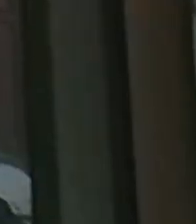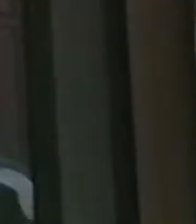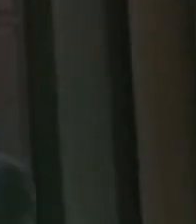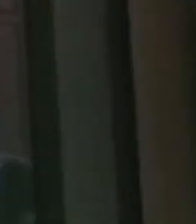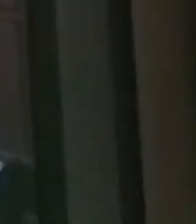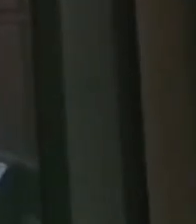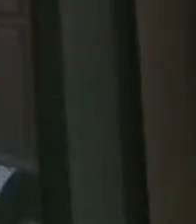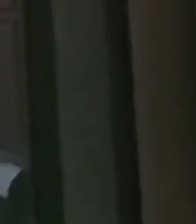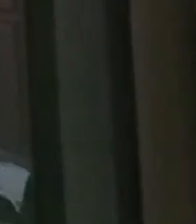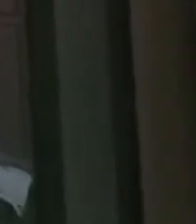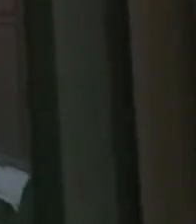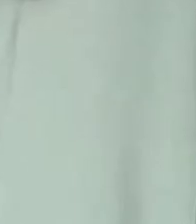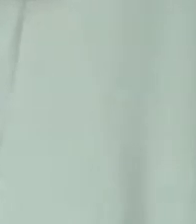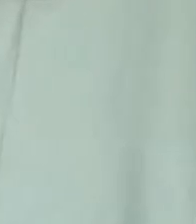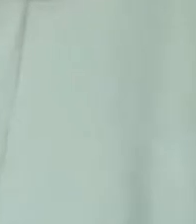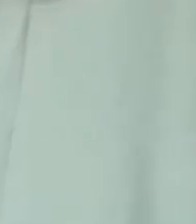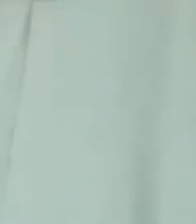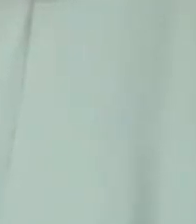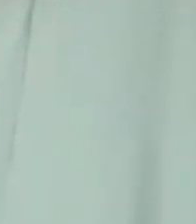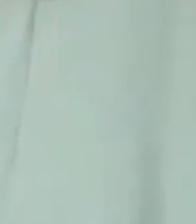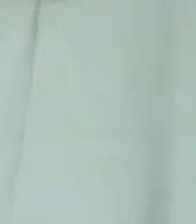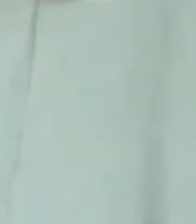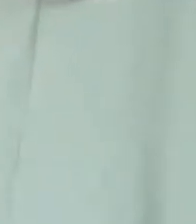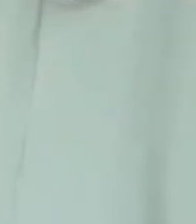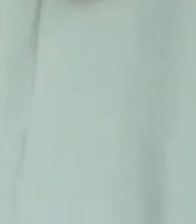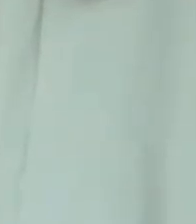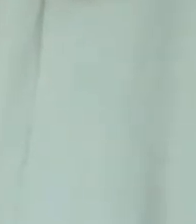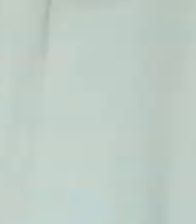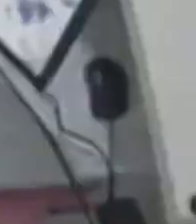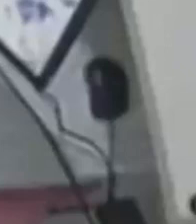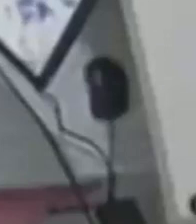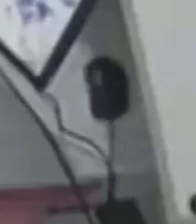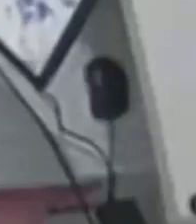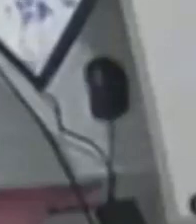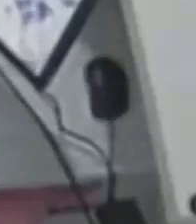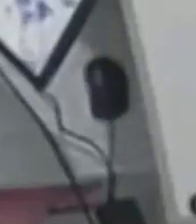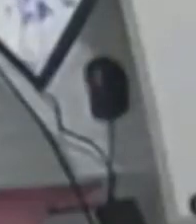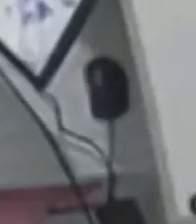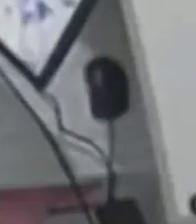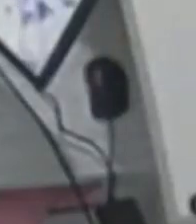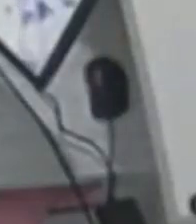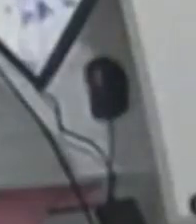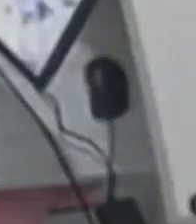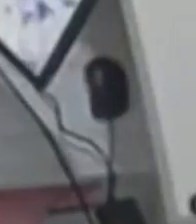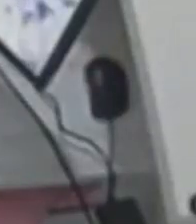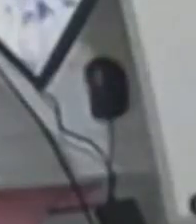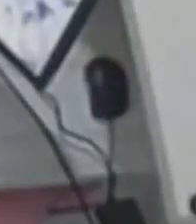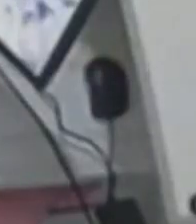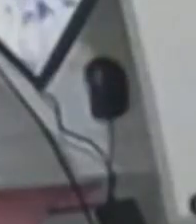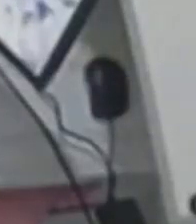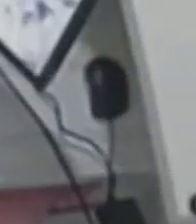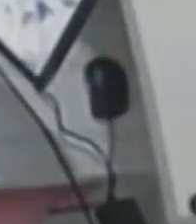total kerugian nasabah ini juga mencapai 2 miliar rupiah pura-pura belanja baju lebaran